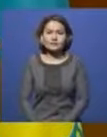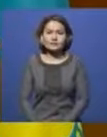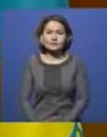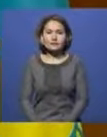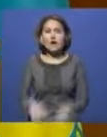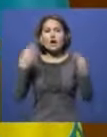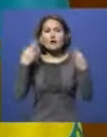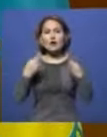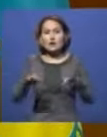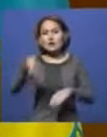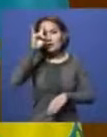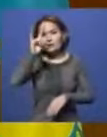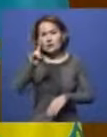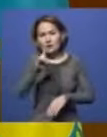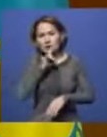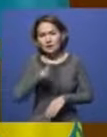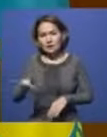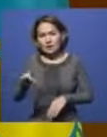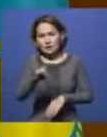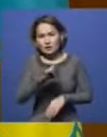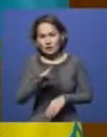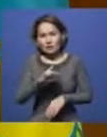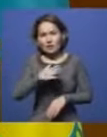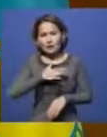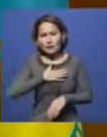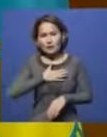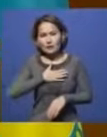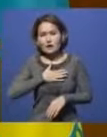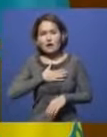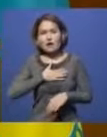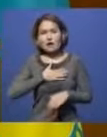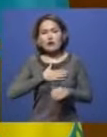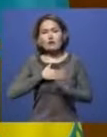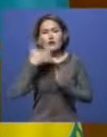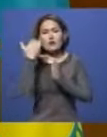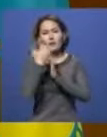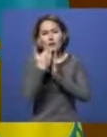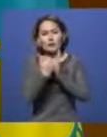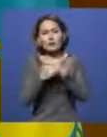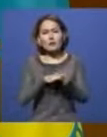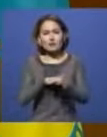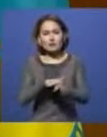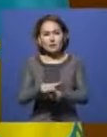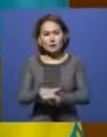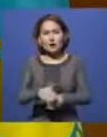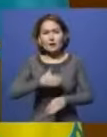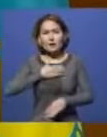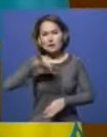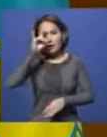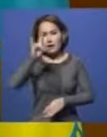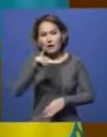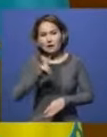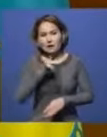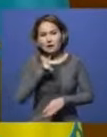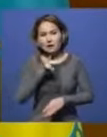Қазақстан полиэтностық қоғамды басқарудың аналогы жоқ жаңа үлгісін қалыптастыра білді. Ол елімізде де, шет елде